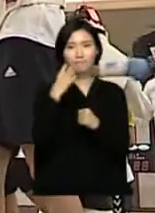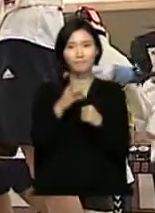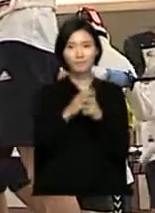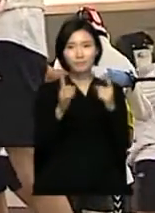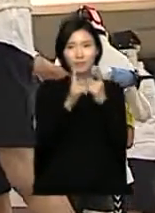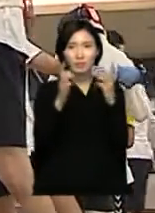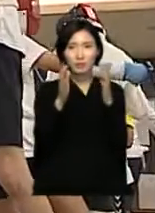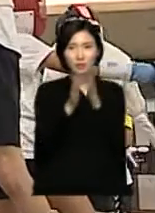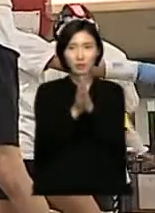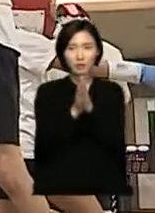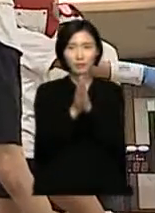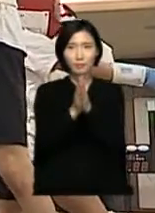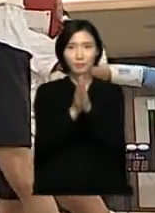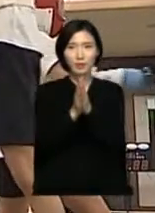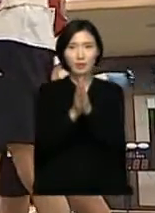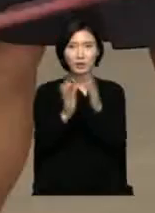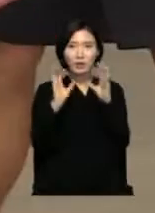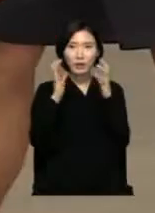신기합니다